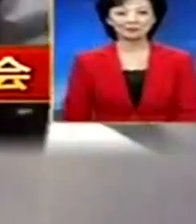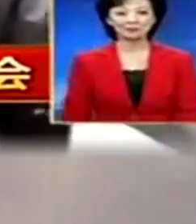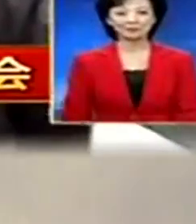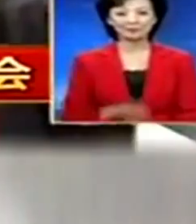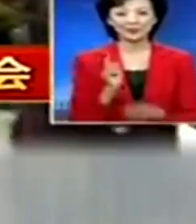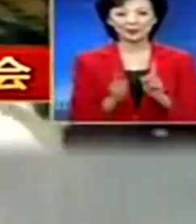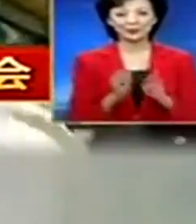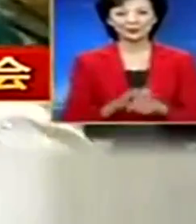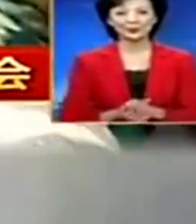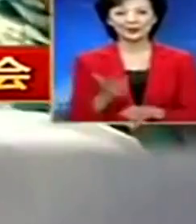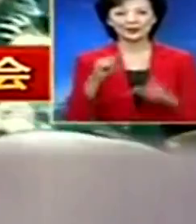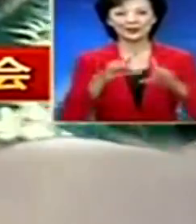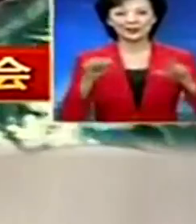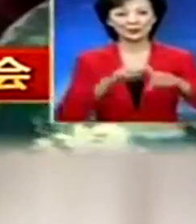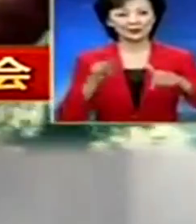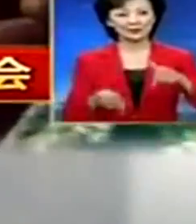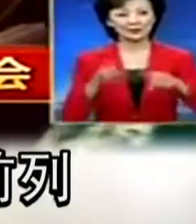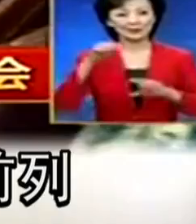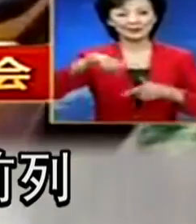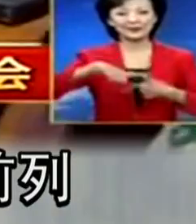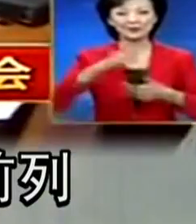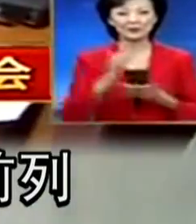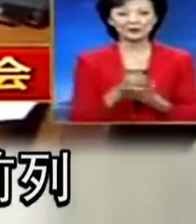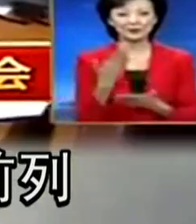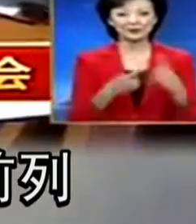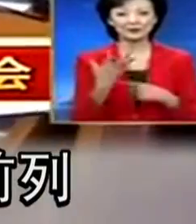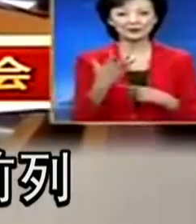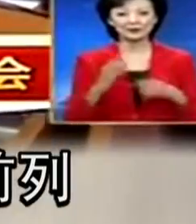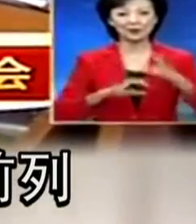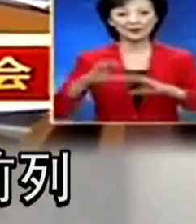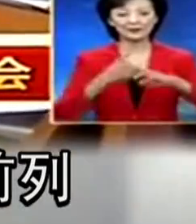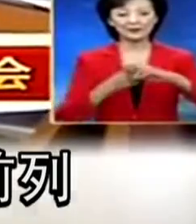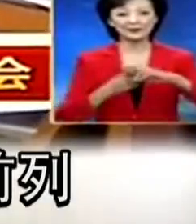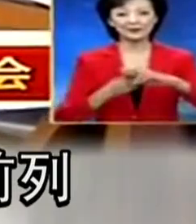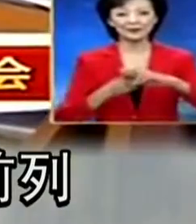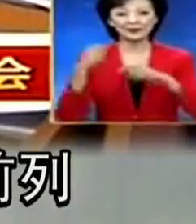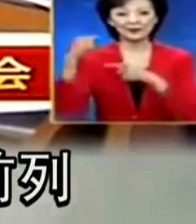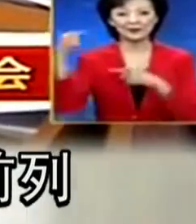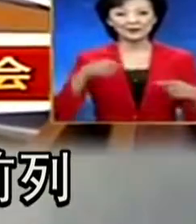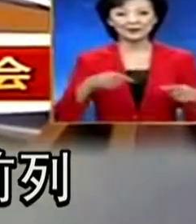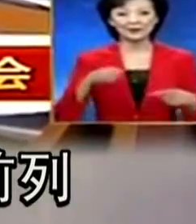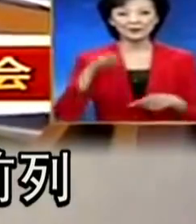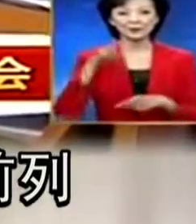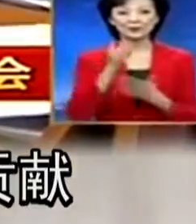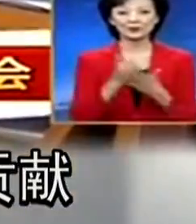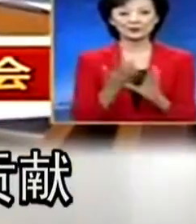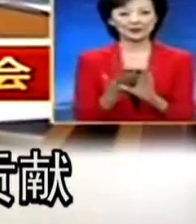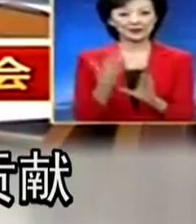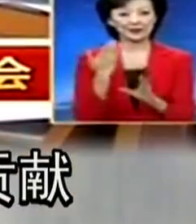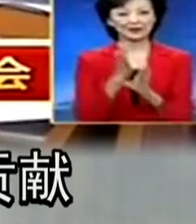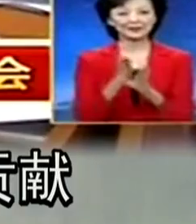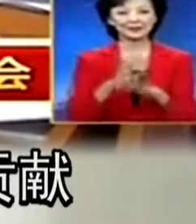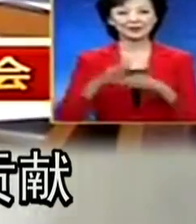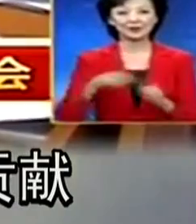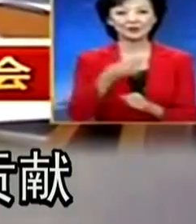励有条件的地方在现代化建设中继续走在前列，为全